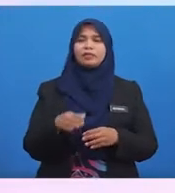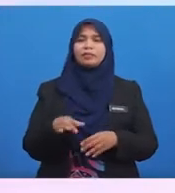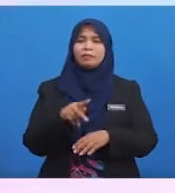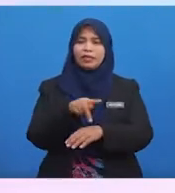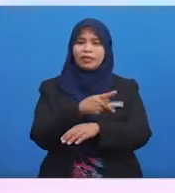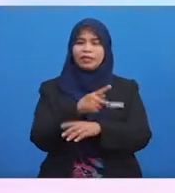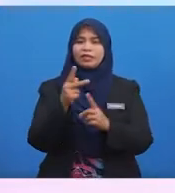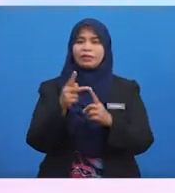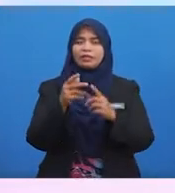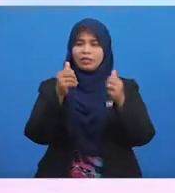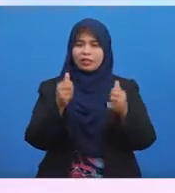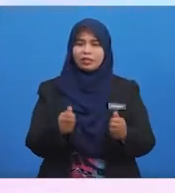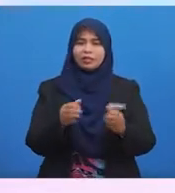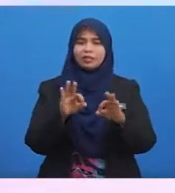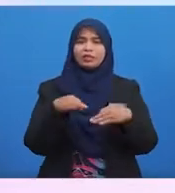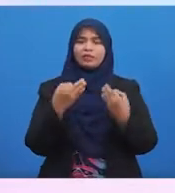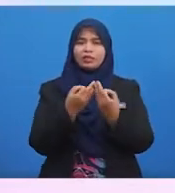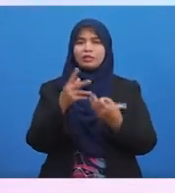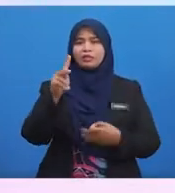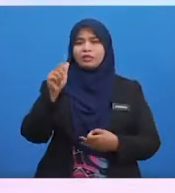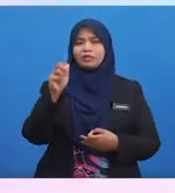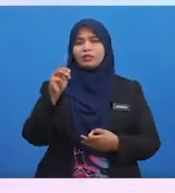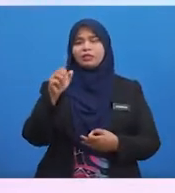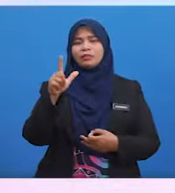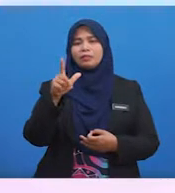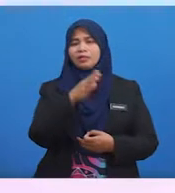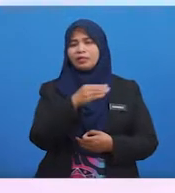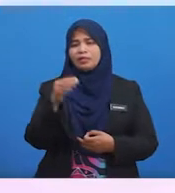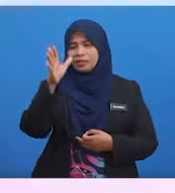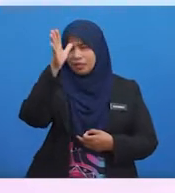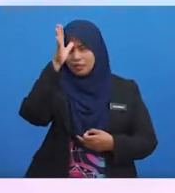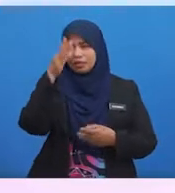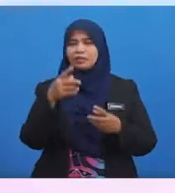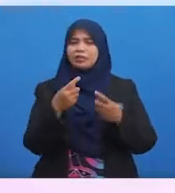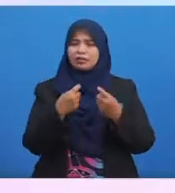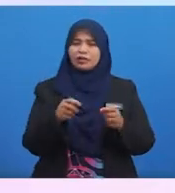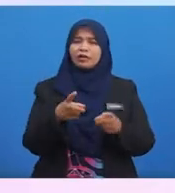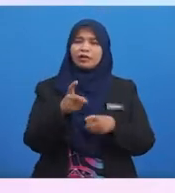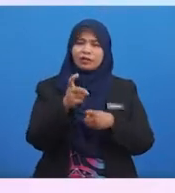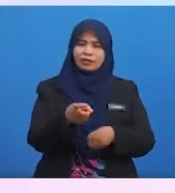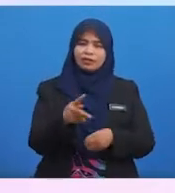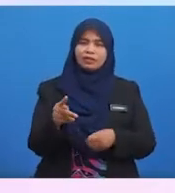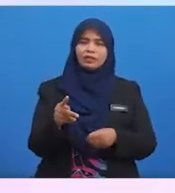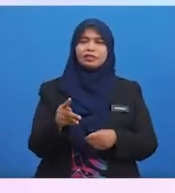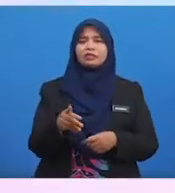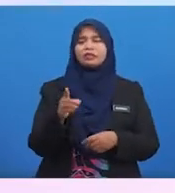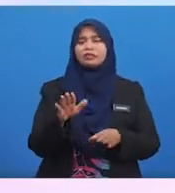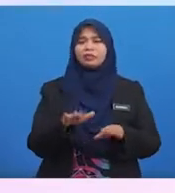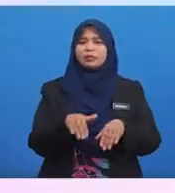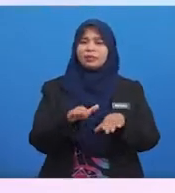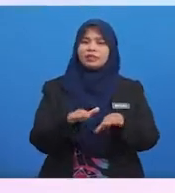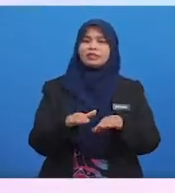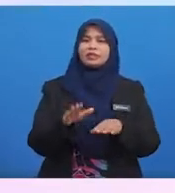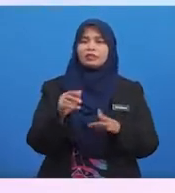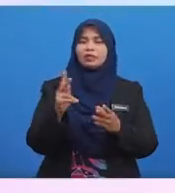keluarga Kamal dan ayahnya telah menghadiahkan sebuah mesin jahit berpuasa